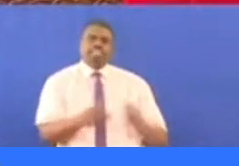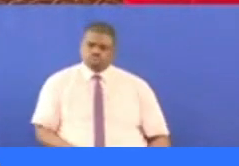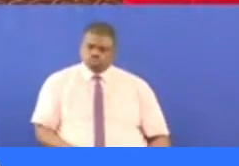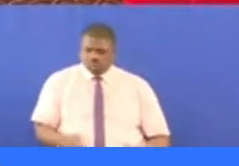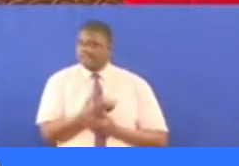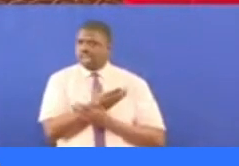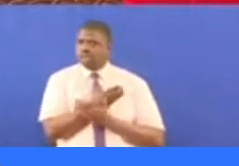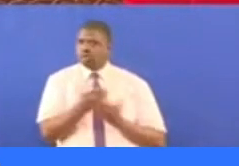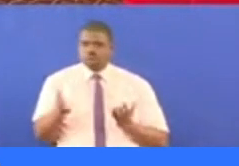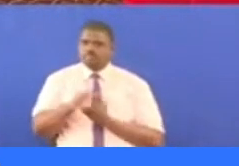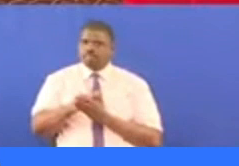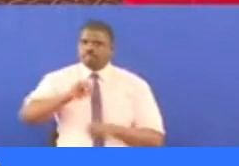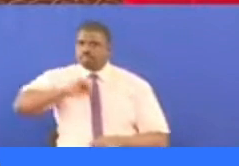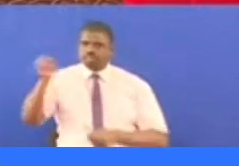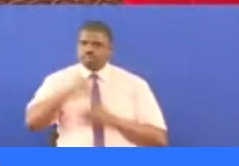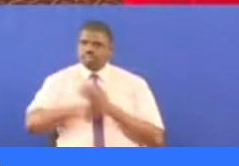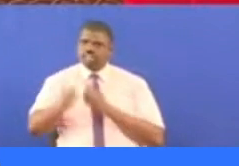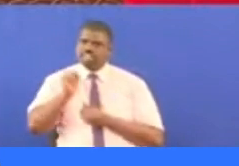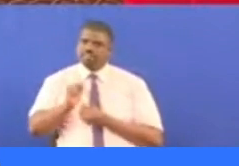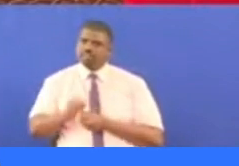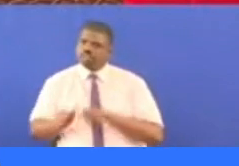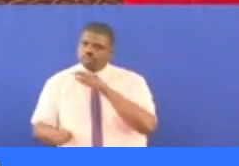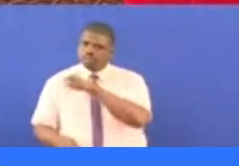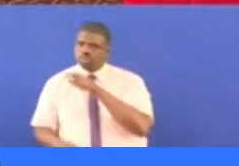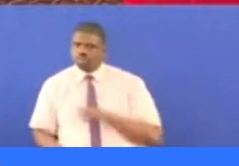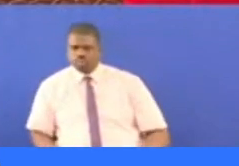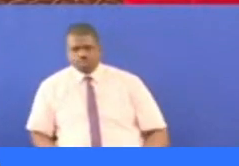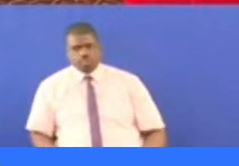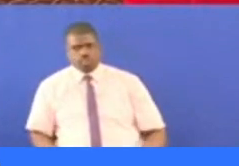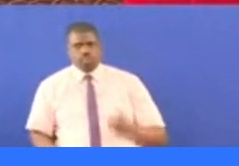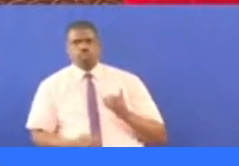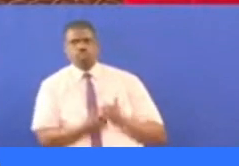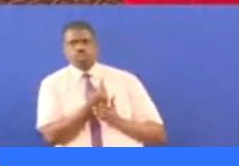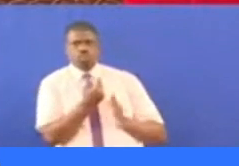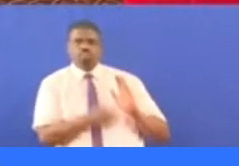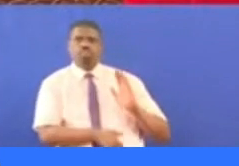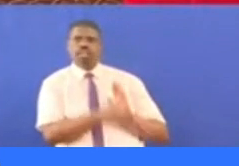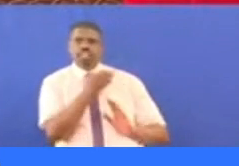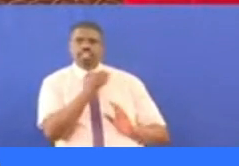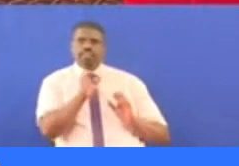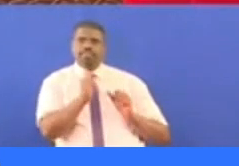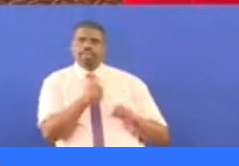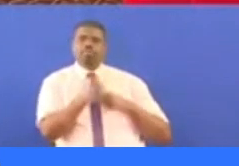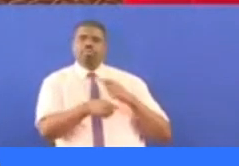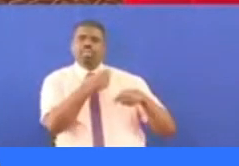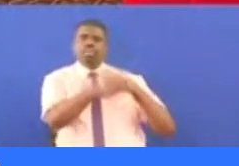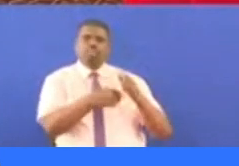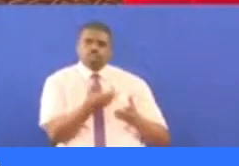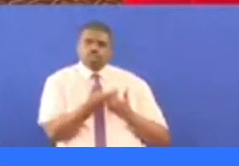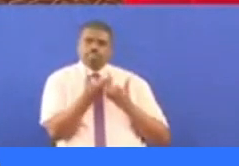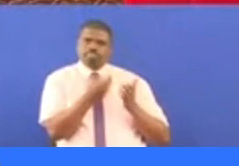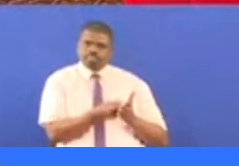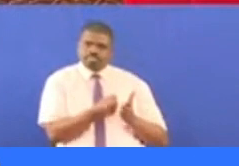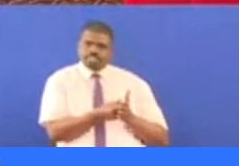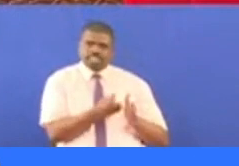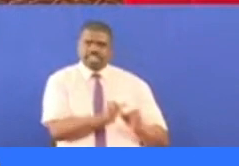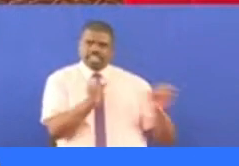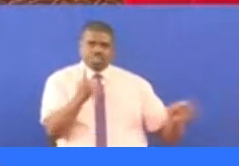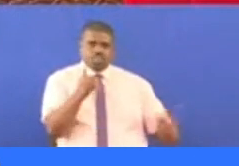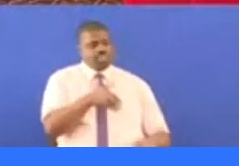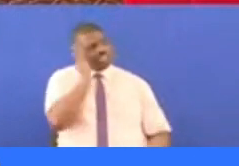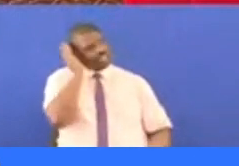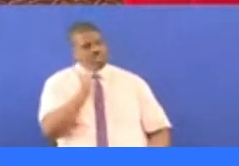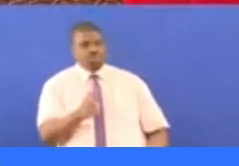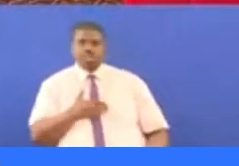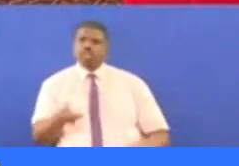mahali tumefaulu kwenye hilo toka tumeanza, na bado tunakwenda kwa sababu pesa zinatengwa na serikali, basi tunataka tuwape